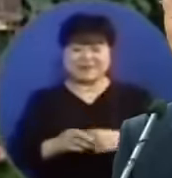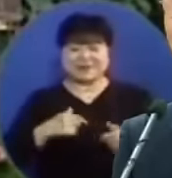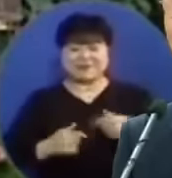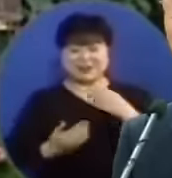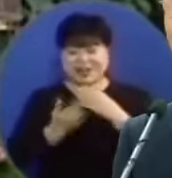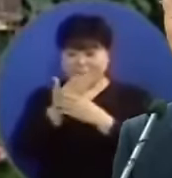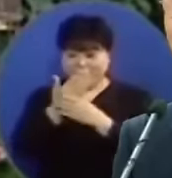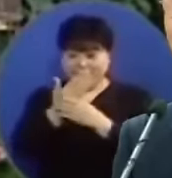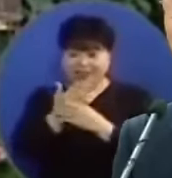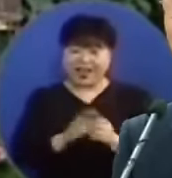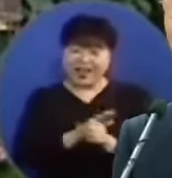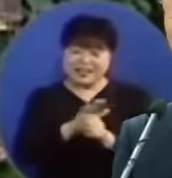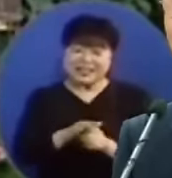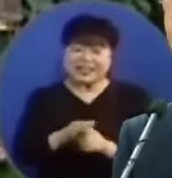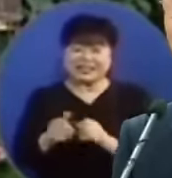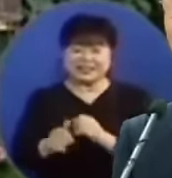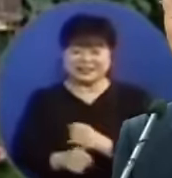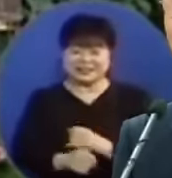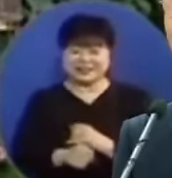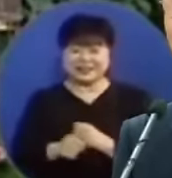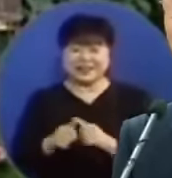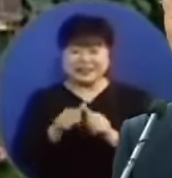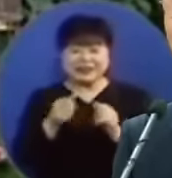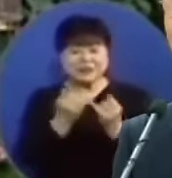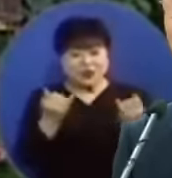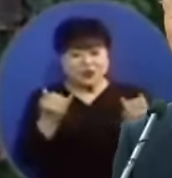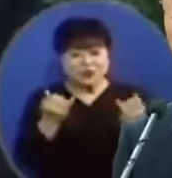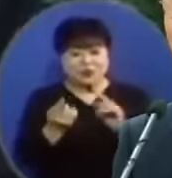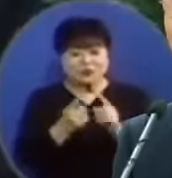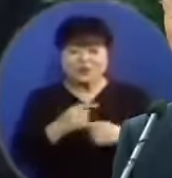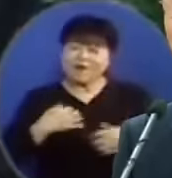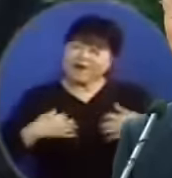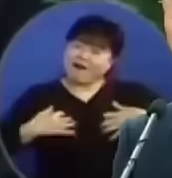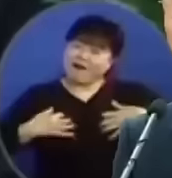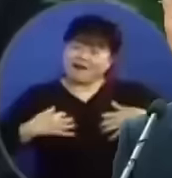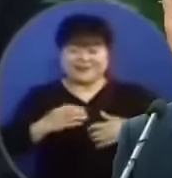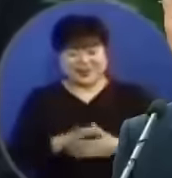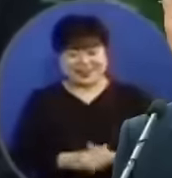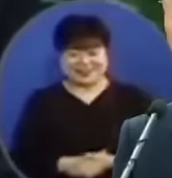않아요? 사랑하는 남녀 서로 굉장히 기뻐하는 것입니다.